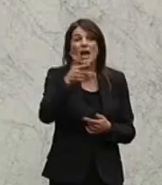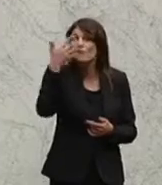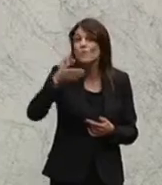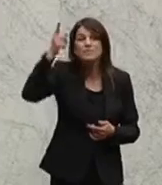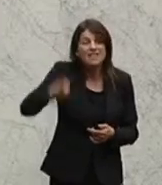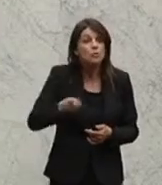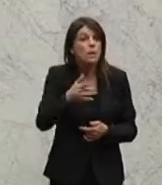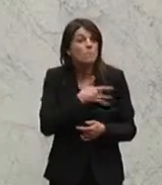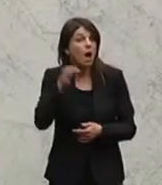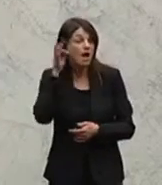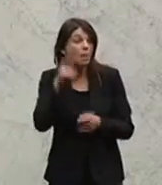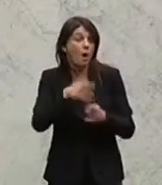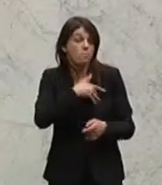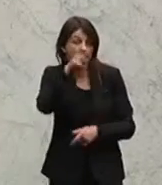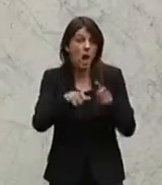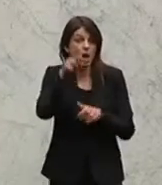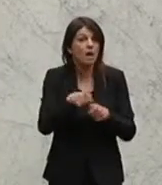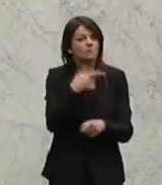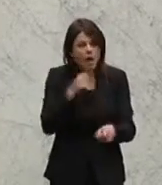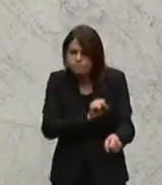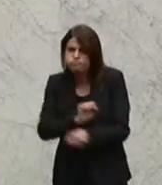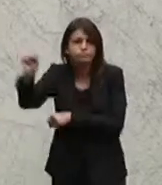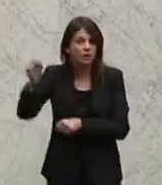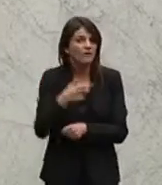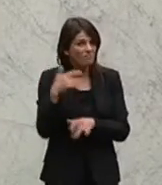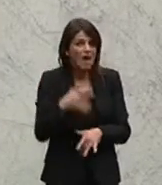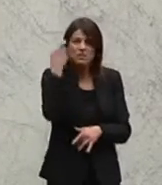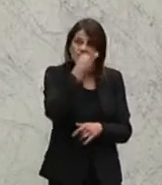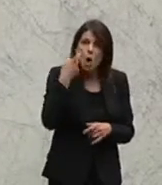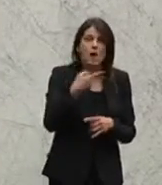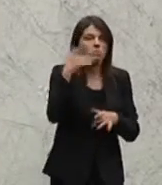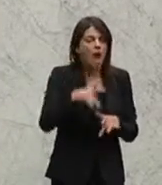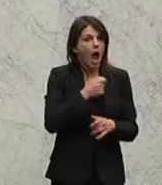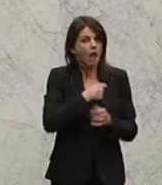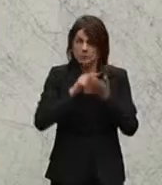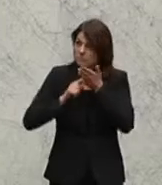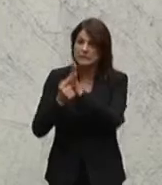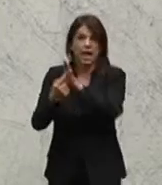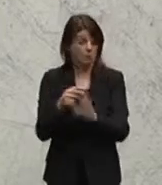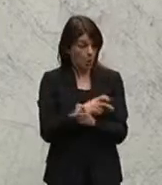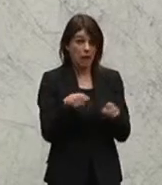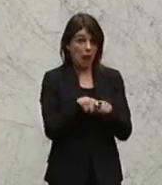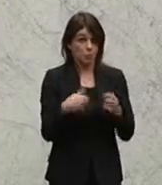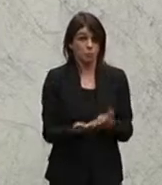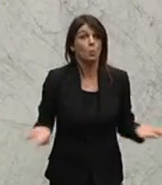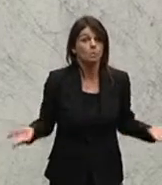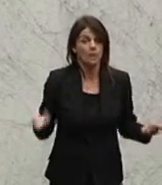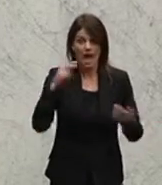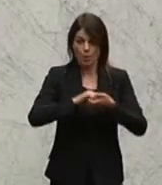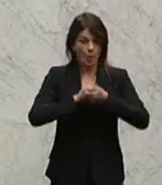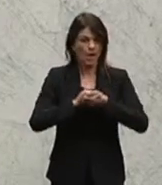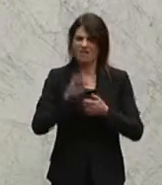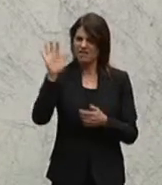250.000 Bürgerinnen und Bürger haben ihre berechtigten Sorgen und Ängste dargestellt. In Österreich dasselbe. Herr Kollege,